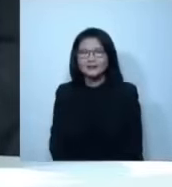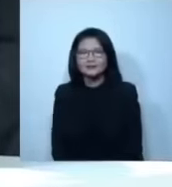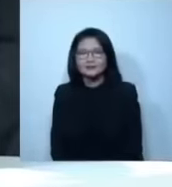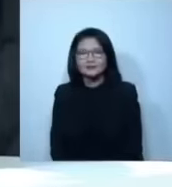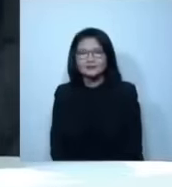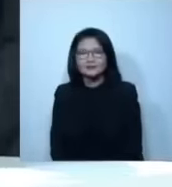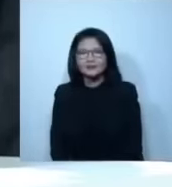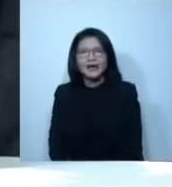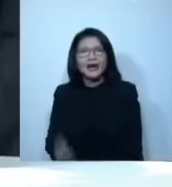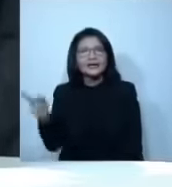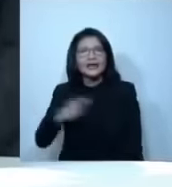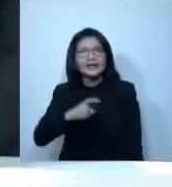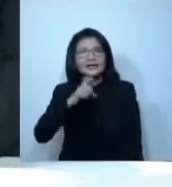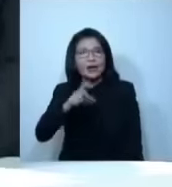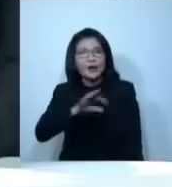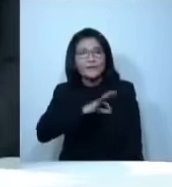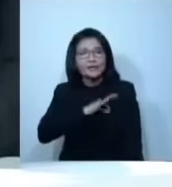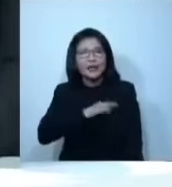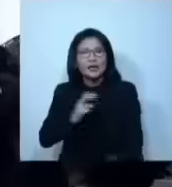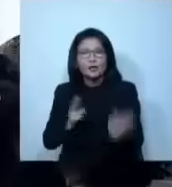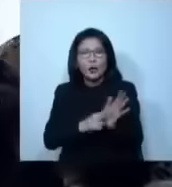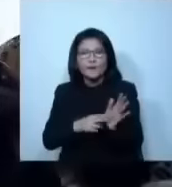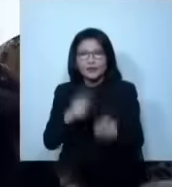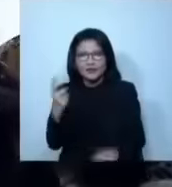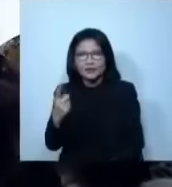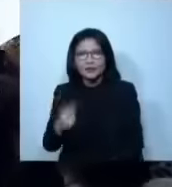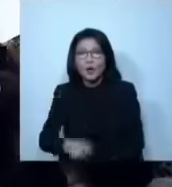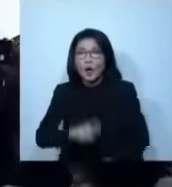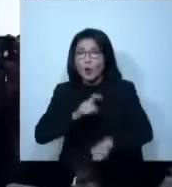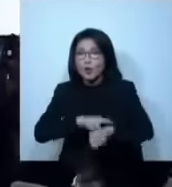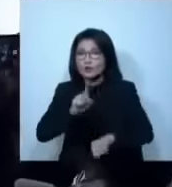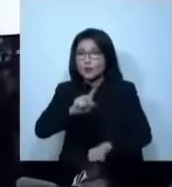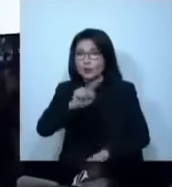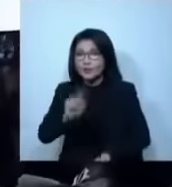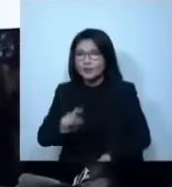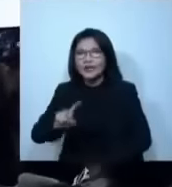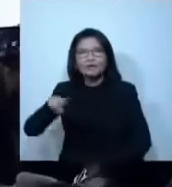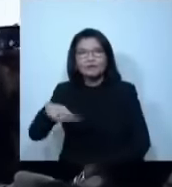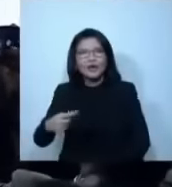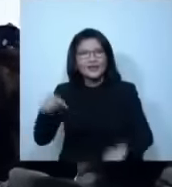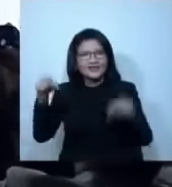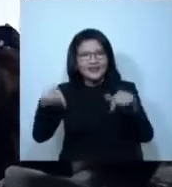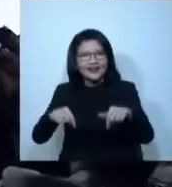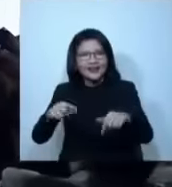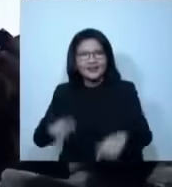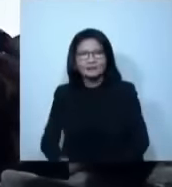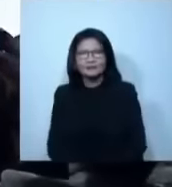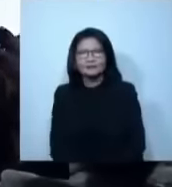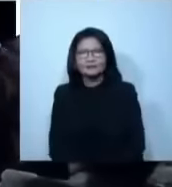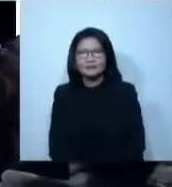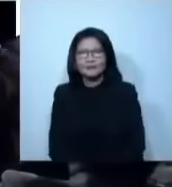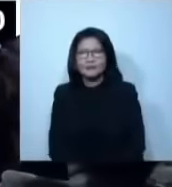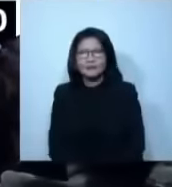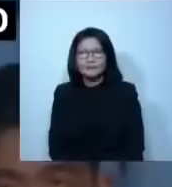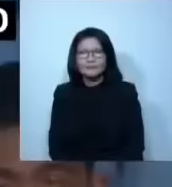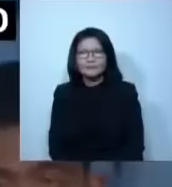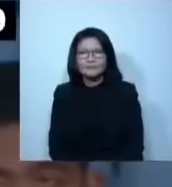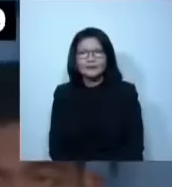dari calon presiden nomor urut 1. Waktu Bapak 1 menit dimulai dari sekarang. Saya kira yang